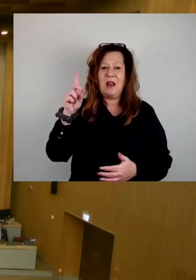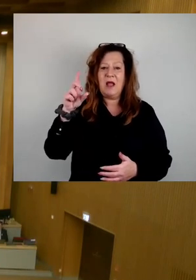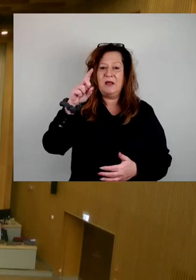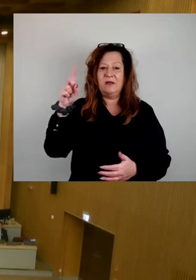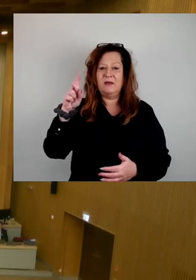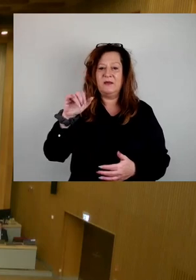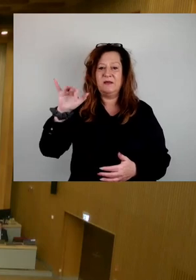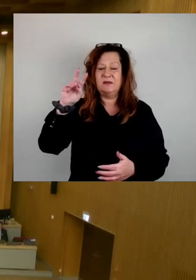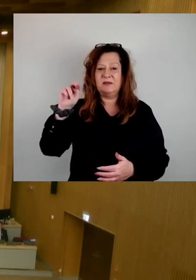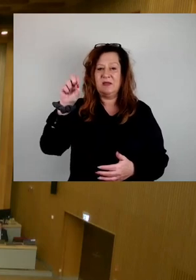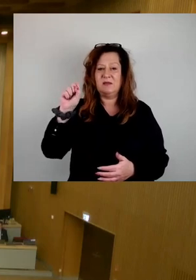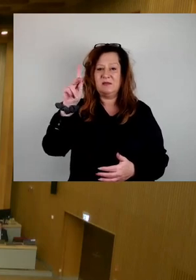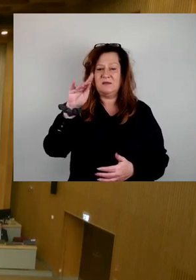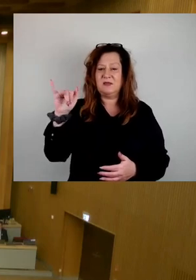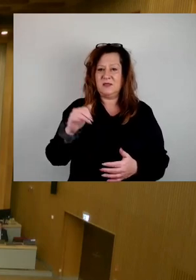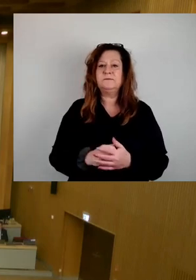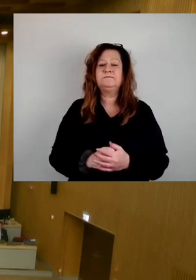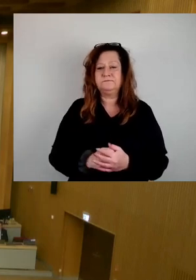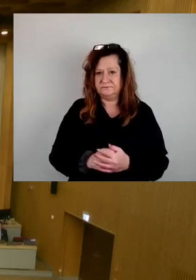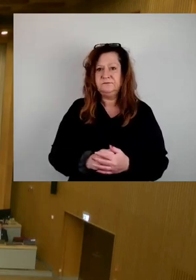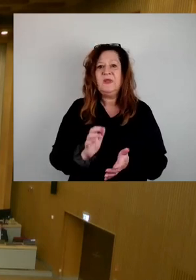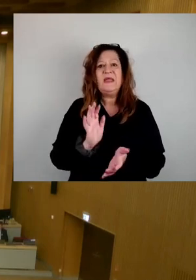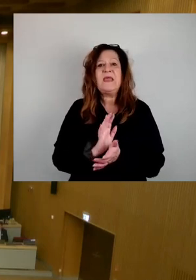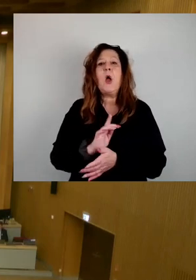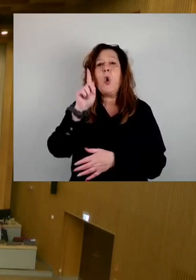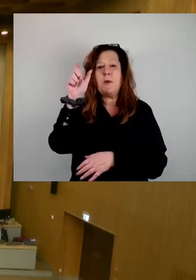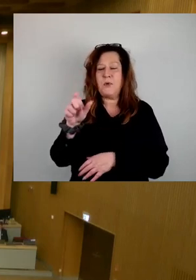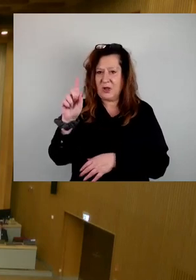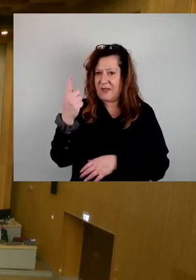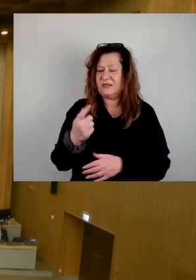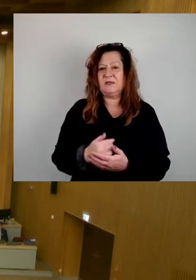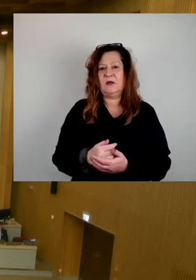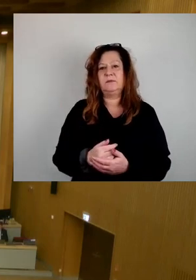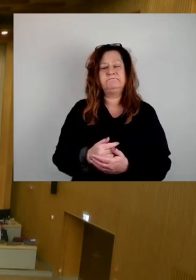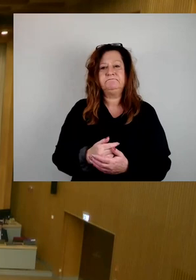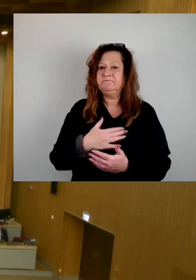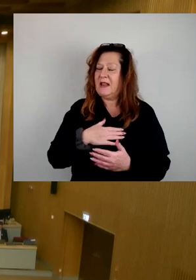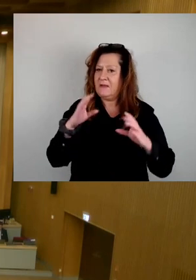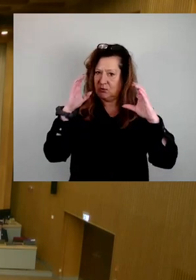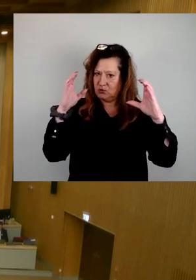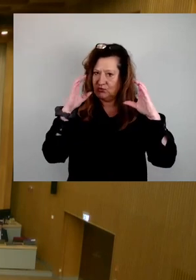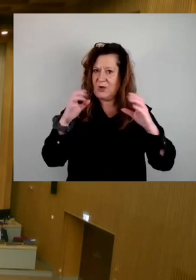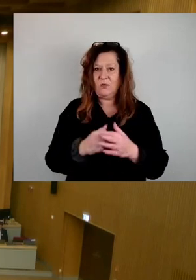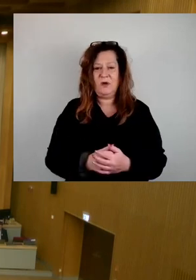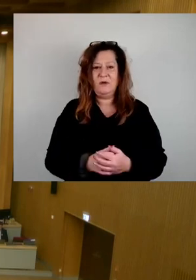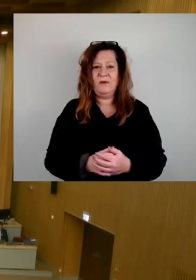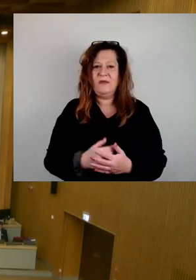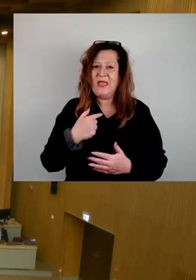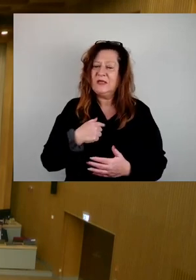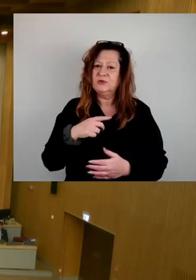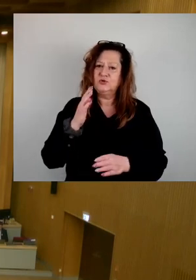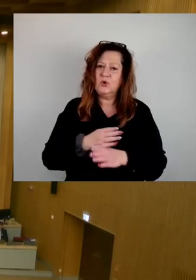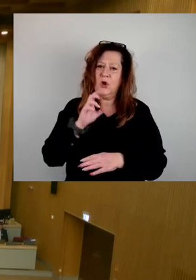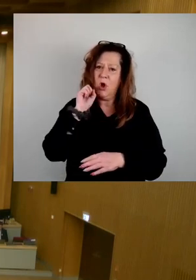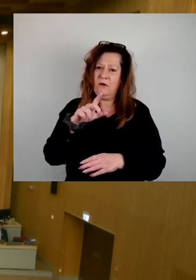Ja, sehr geehrter Herr Oberbürgermeister, sehr geehrte Stadträte, liebe Zuschauer, nachdem ich jetzt das zum wiederholten Male angesprochen wurde, sehe ich mich